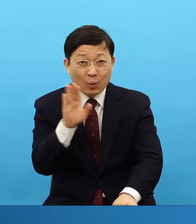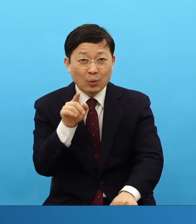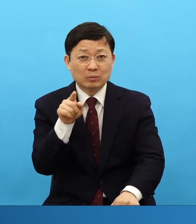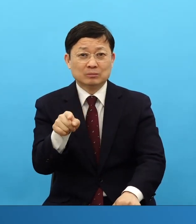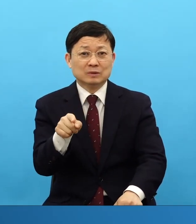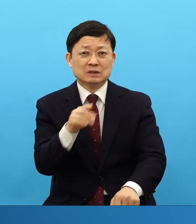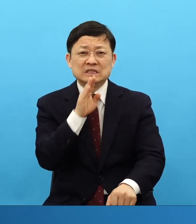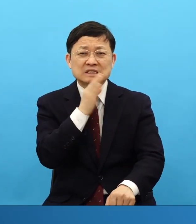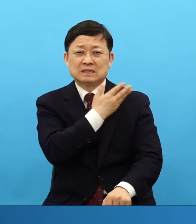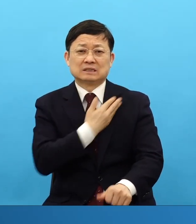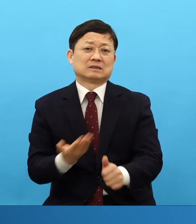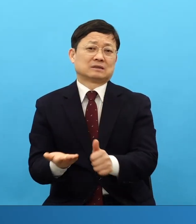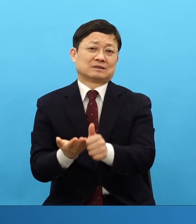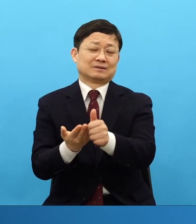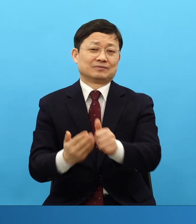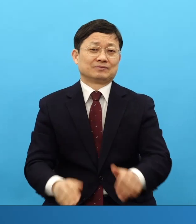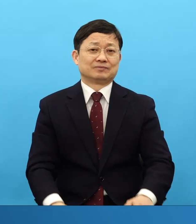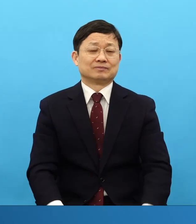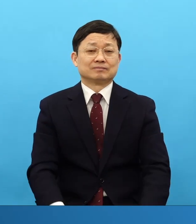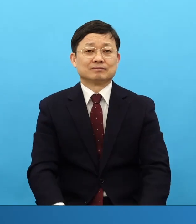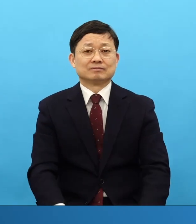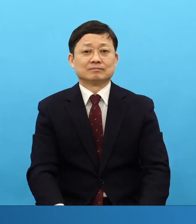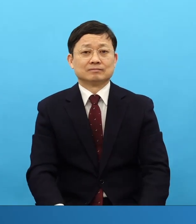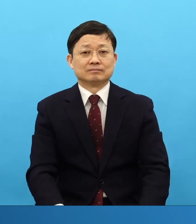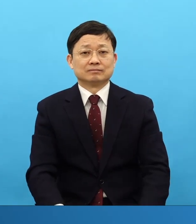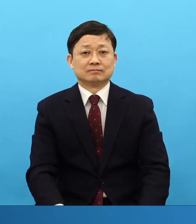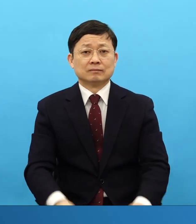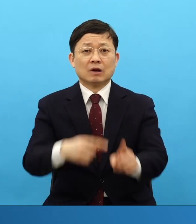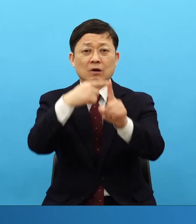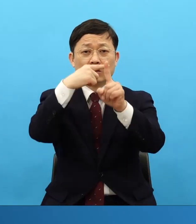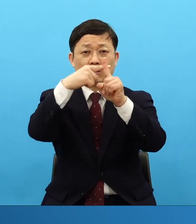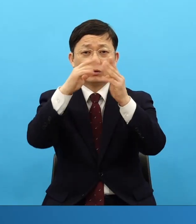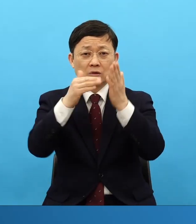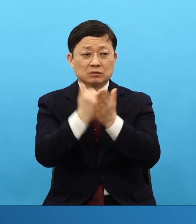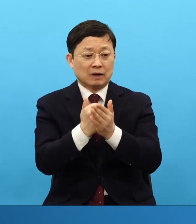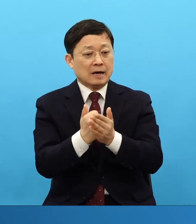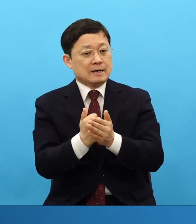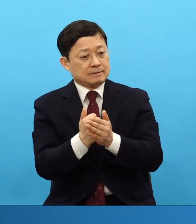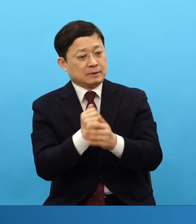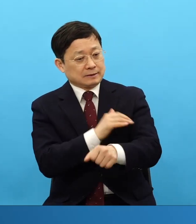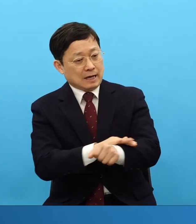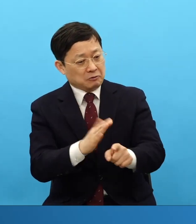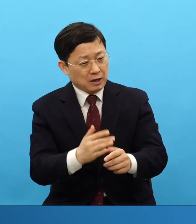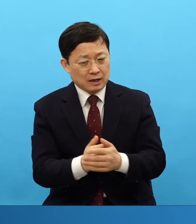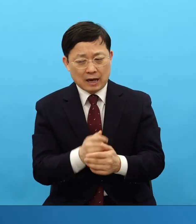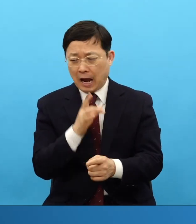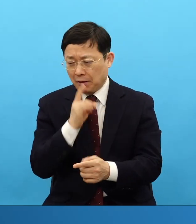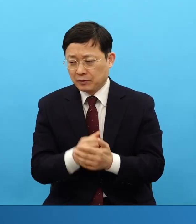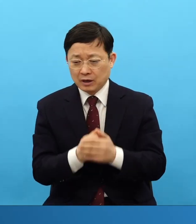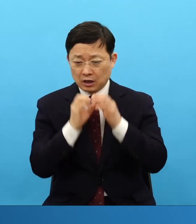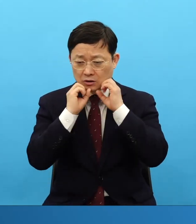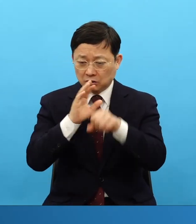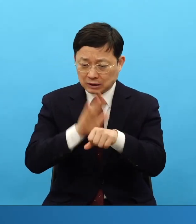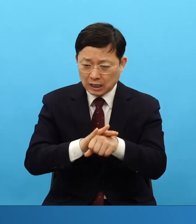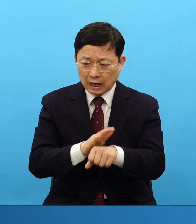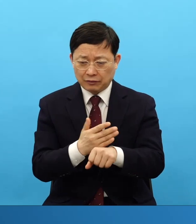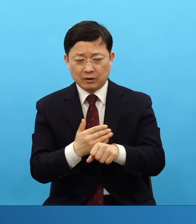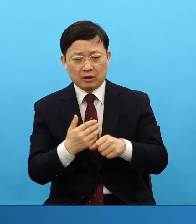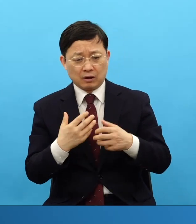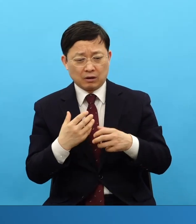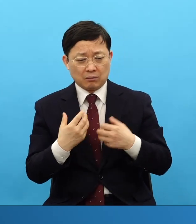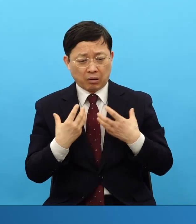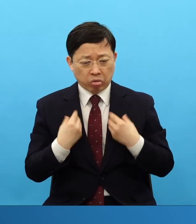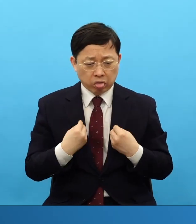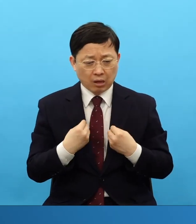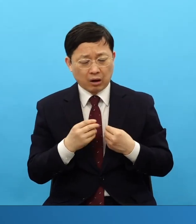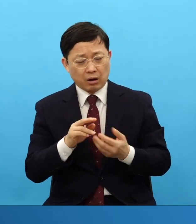something working or not working. 지금 자칫 잘못하면 교인들 그런 수준밖에 안 됩니다. 된다 안 된다 그러기 전도 좀 되면 흥분하고 안 되면 그냥 힘 빠지고 If